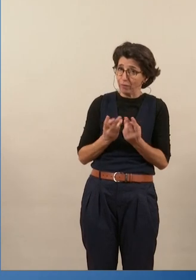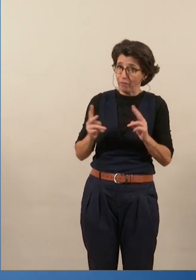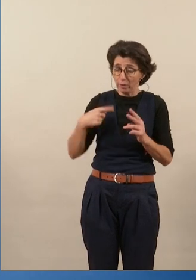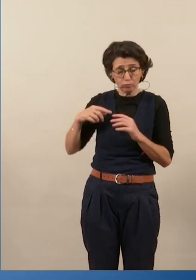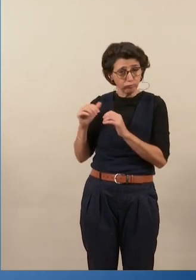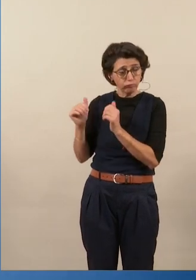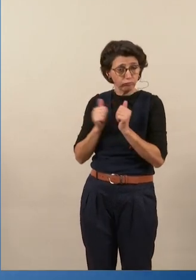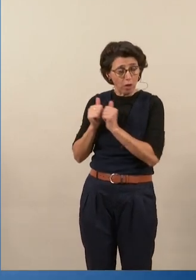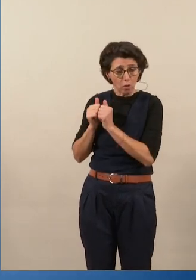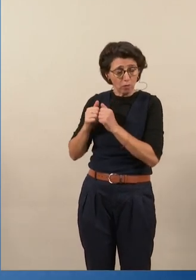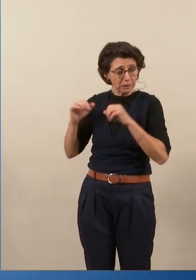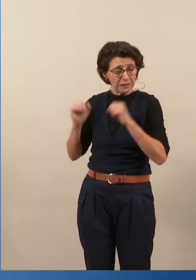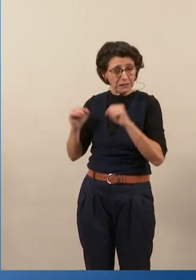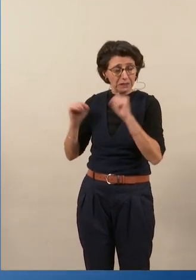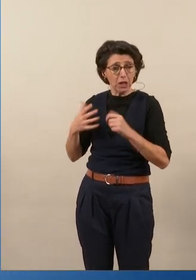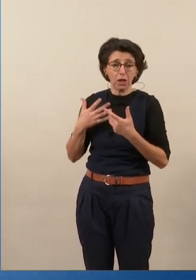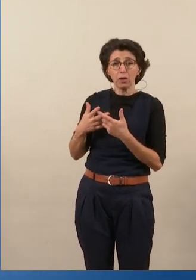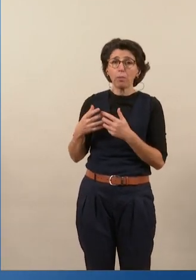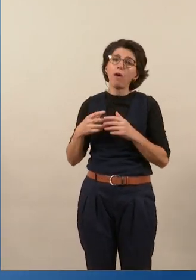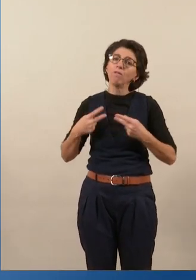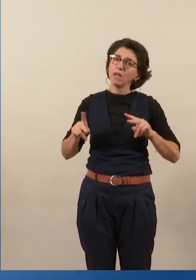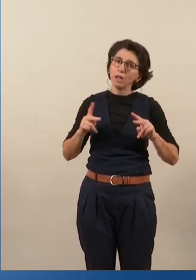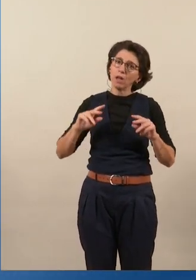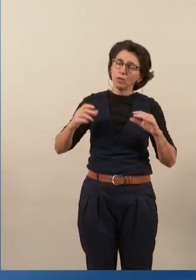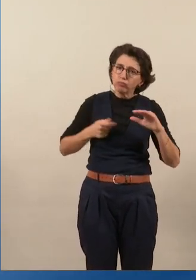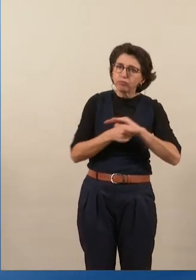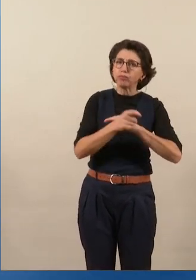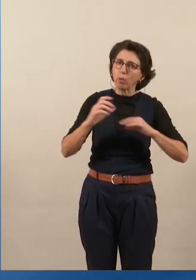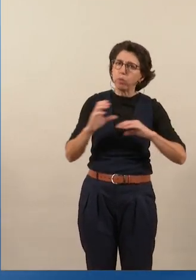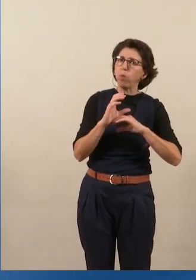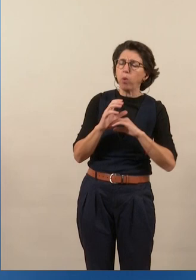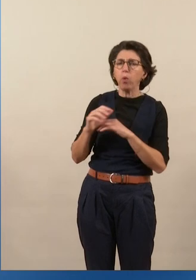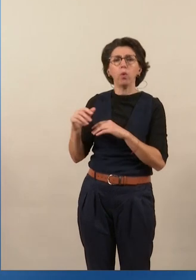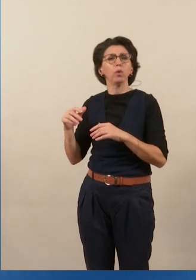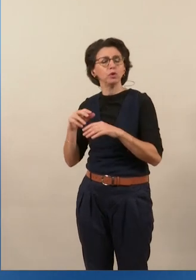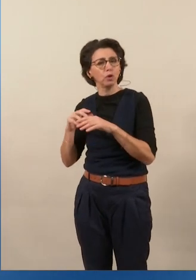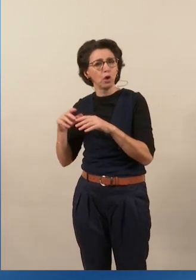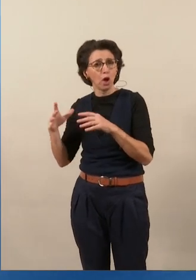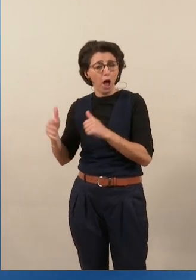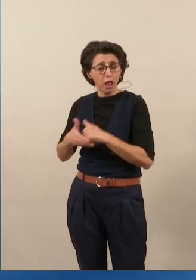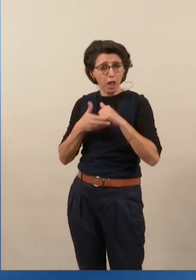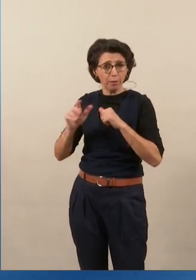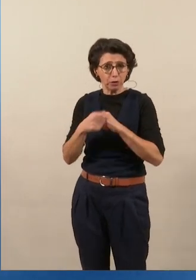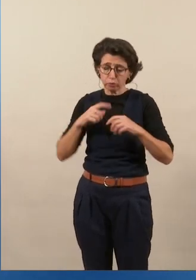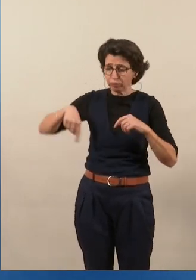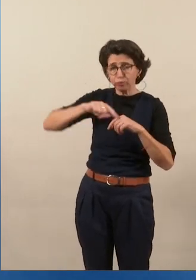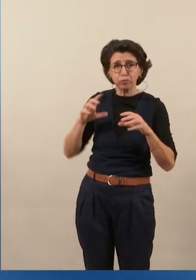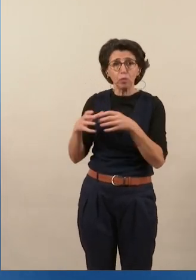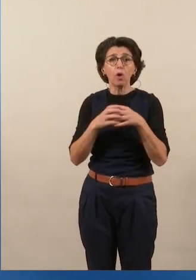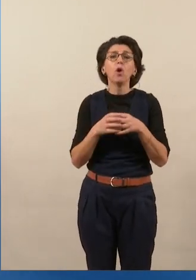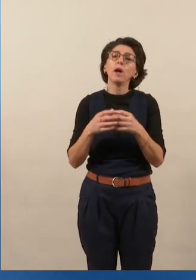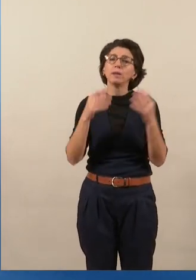évidemment ils sont cinancés d'ailleurs par la ville de façon importante et tout cela euh participe à l'esprit campus que vous souhaitez